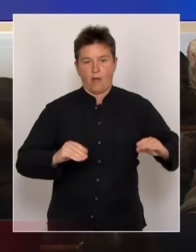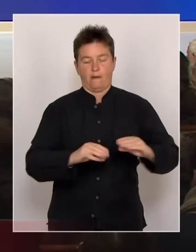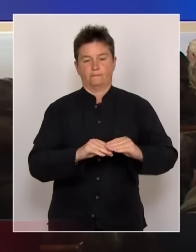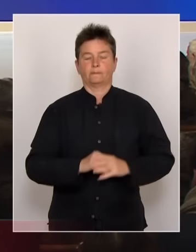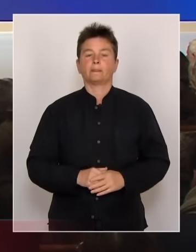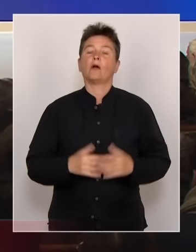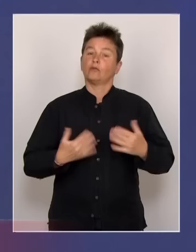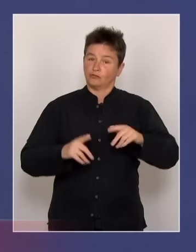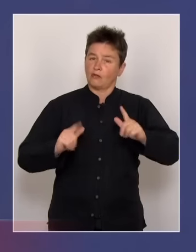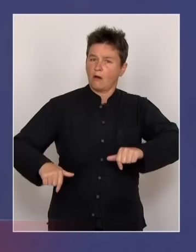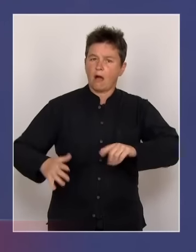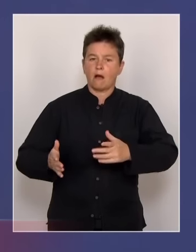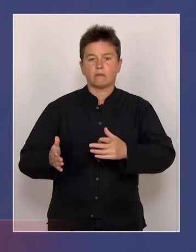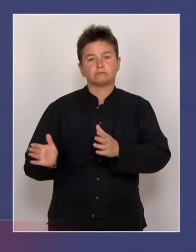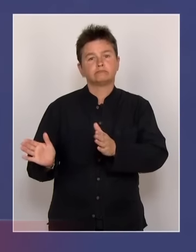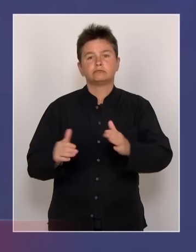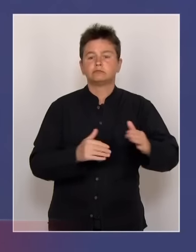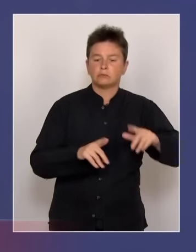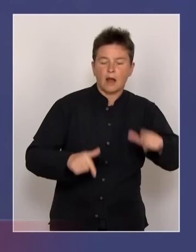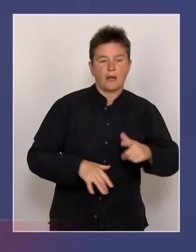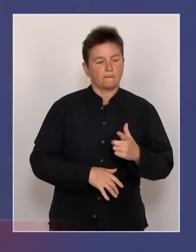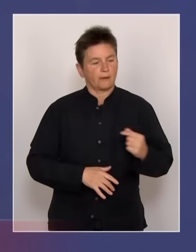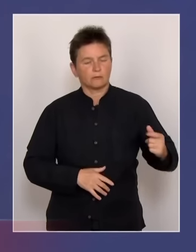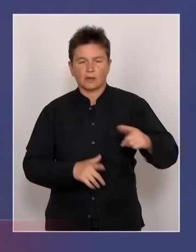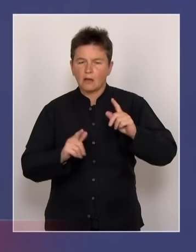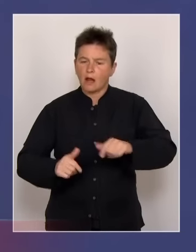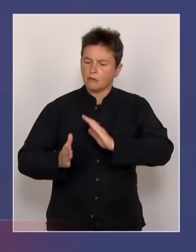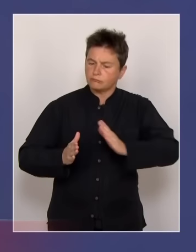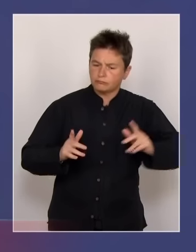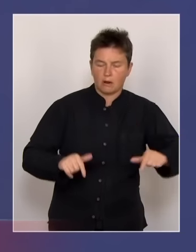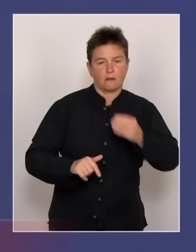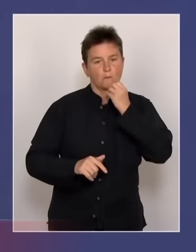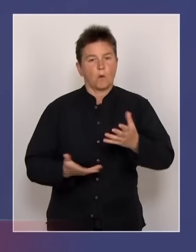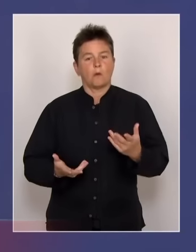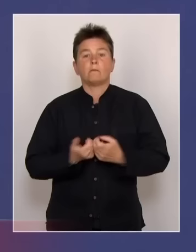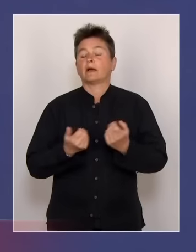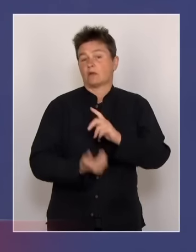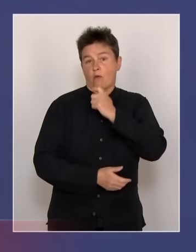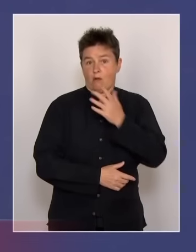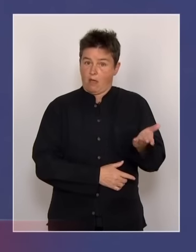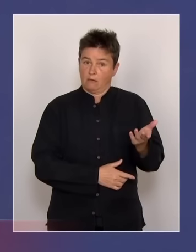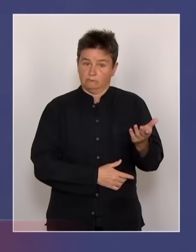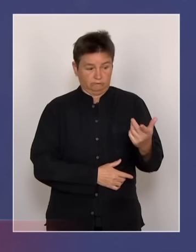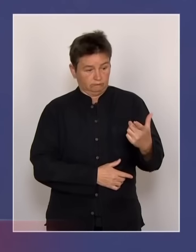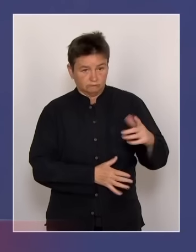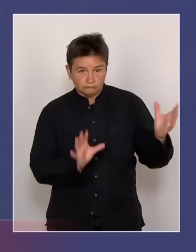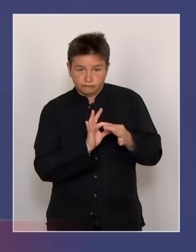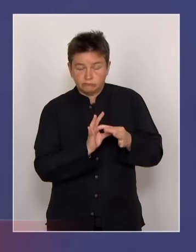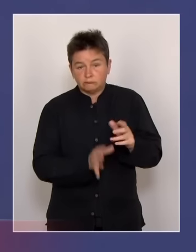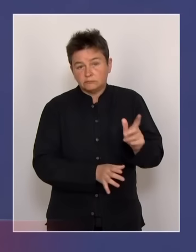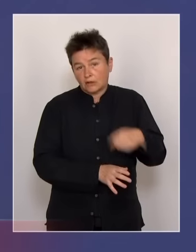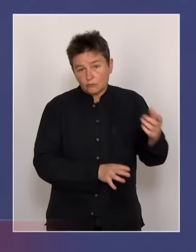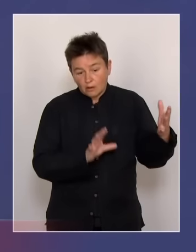avons déjà des cadres, des partenariats inédits. Les Britanniques sont des alliés naturels,